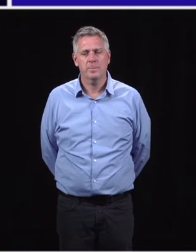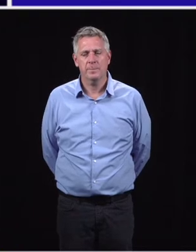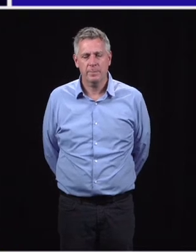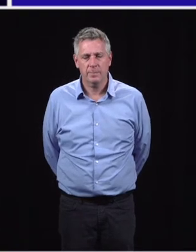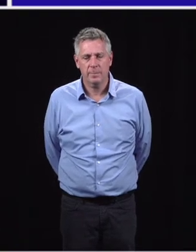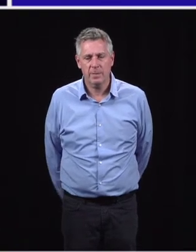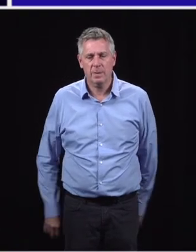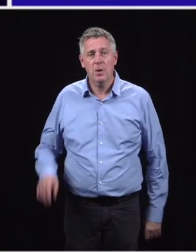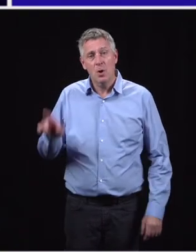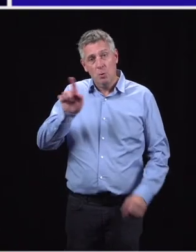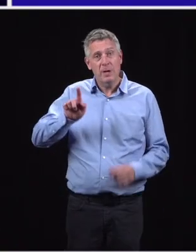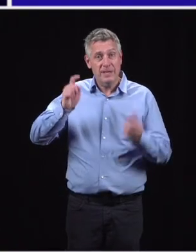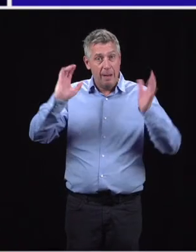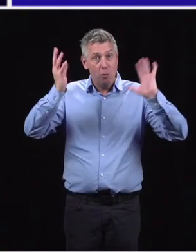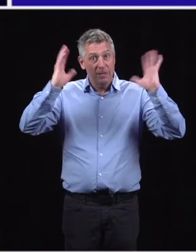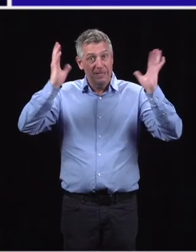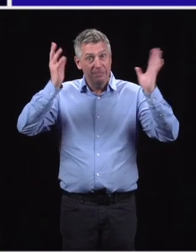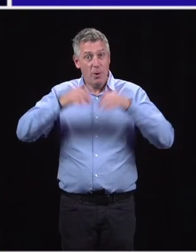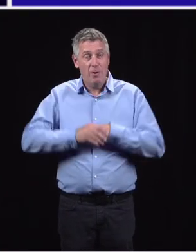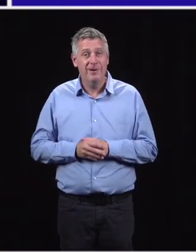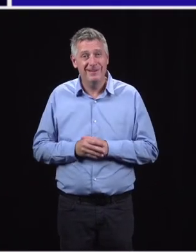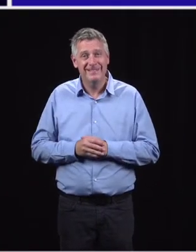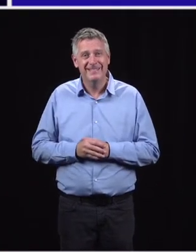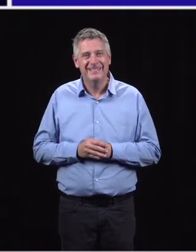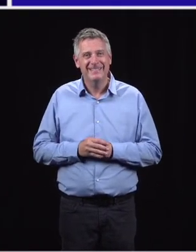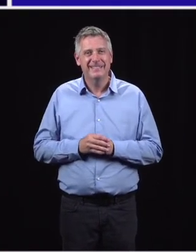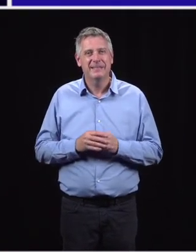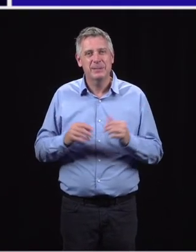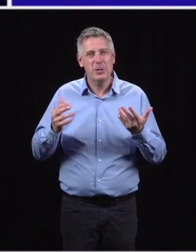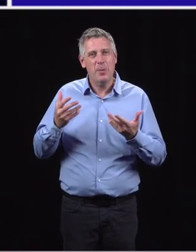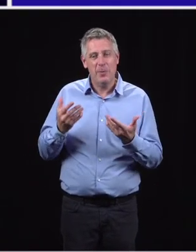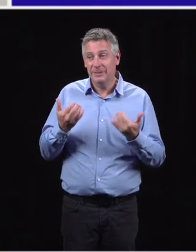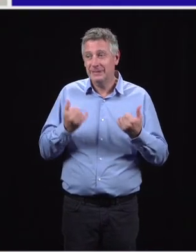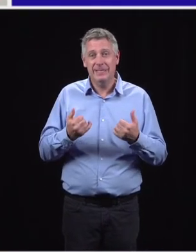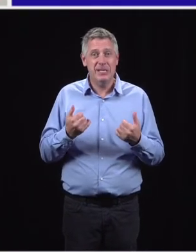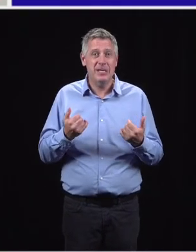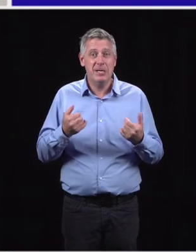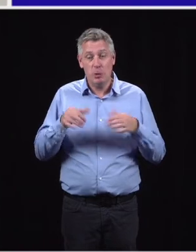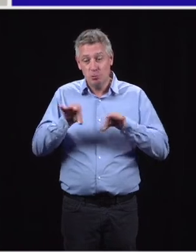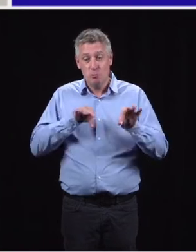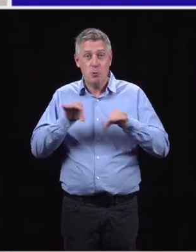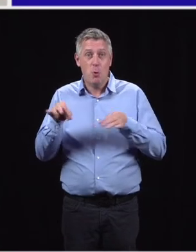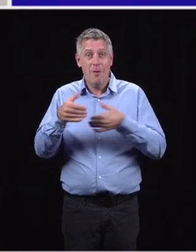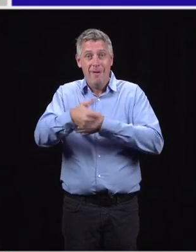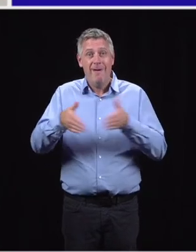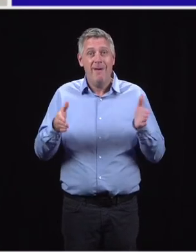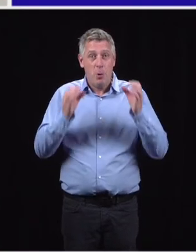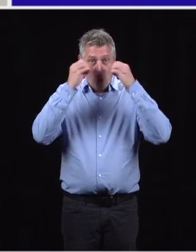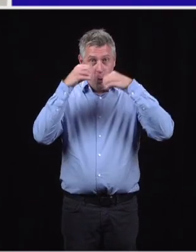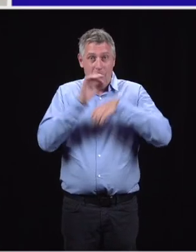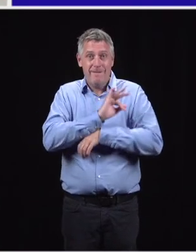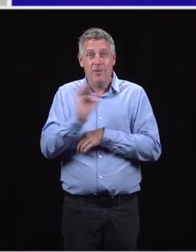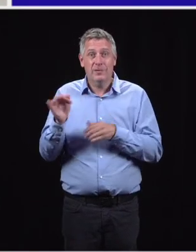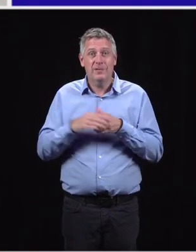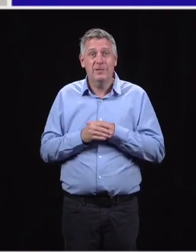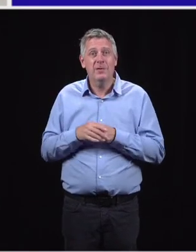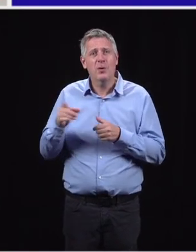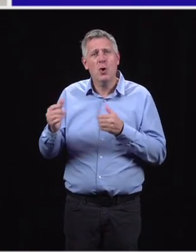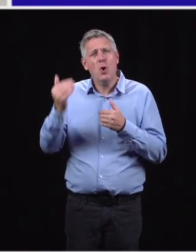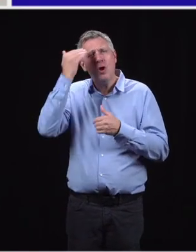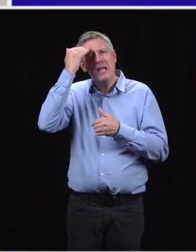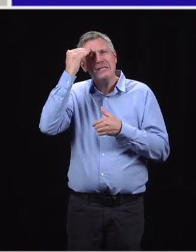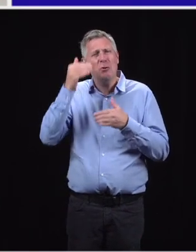Gwendoline sous les applaudissements ici évidemment dans le studio de Google France vous êtes nollege manager chez